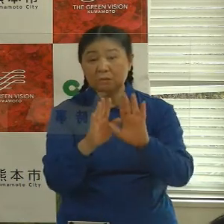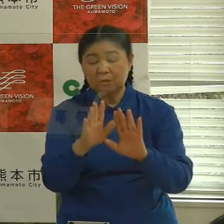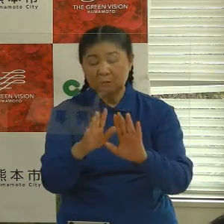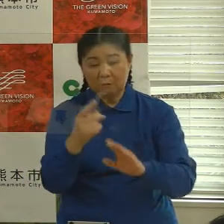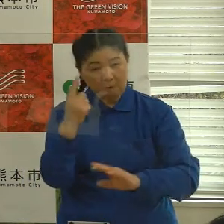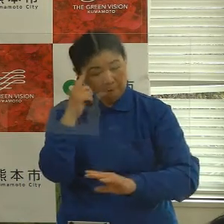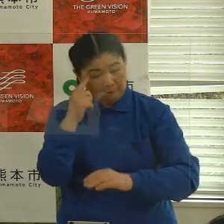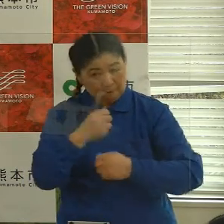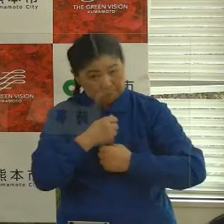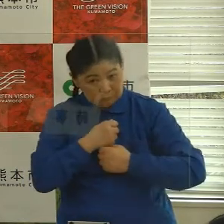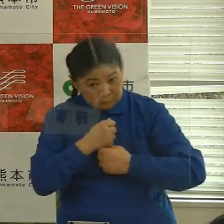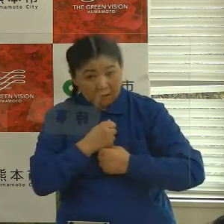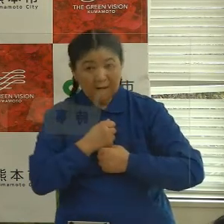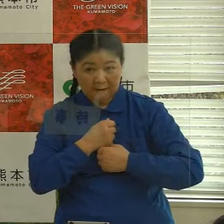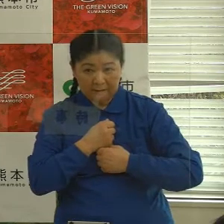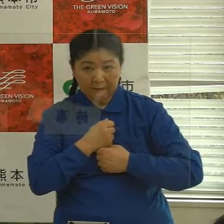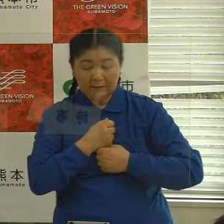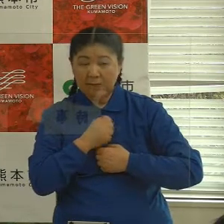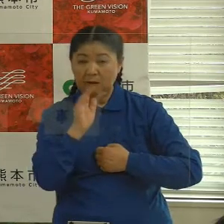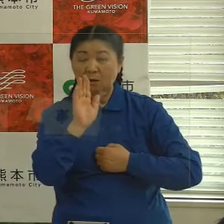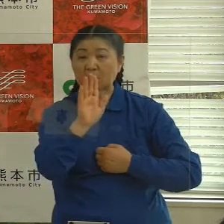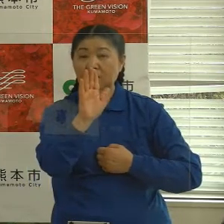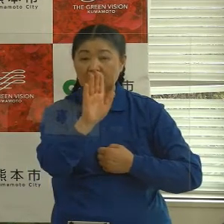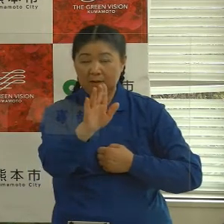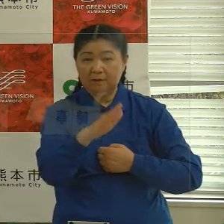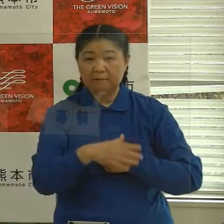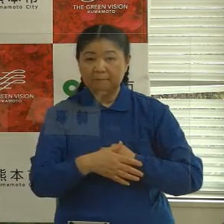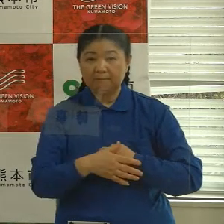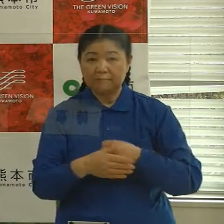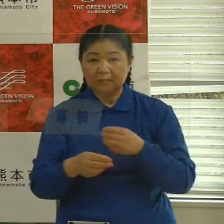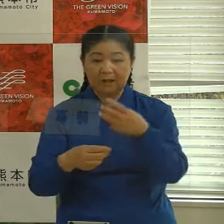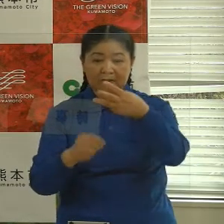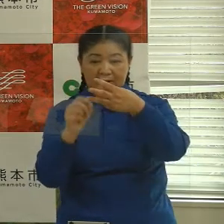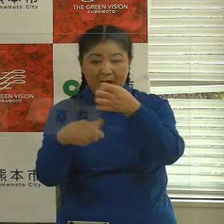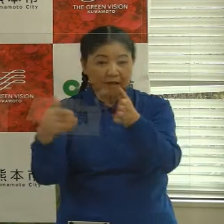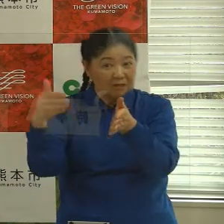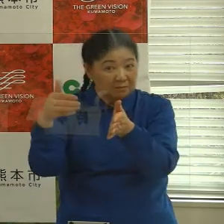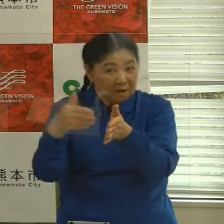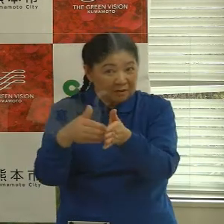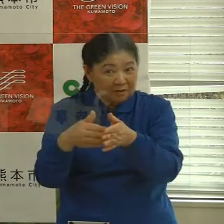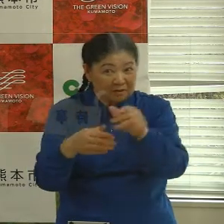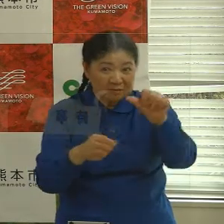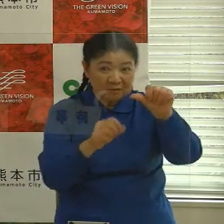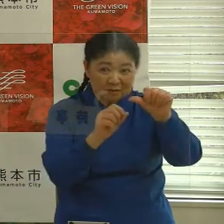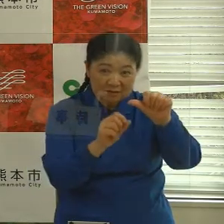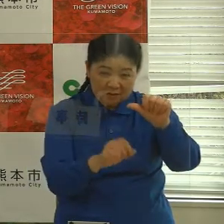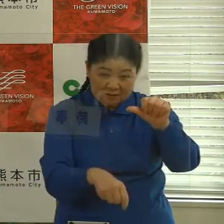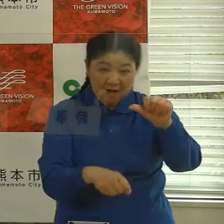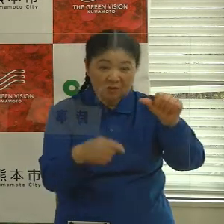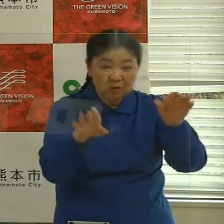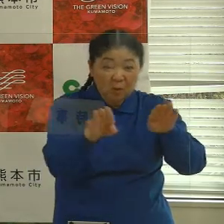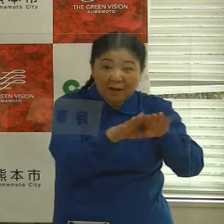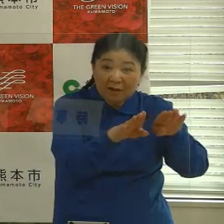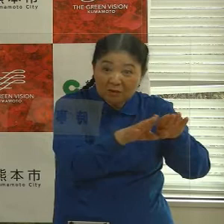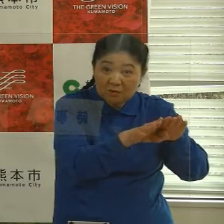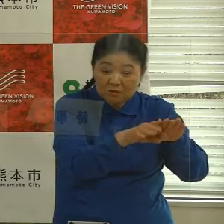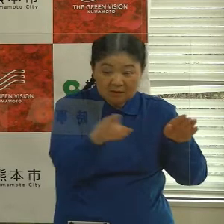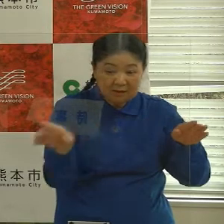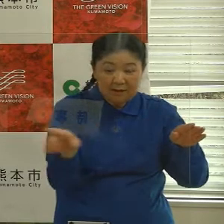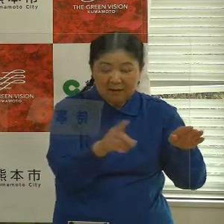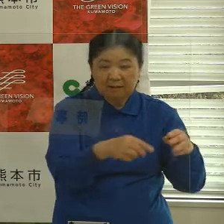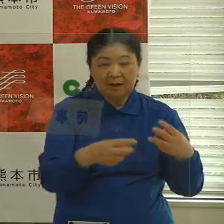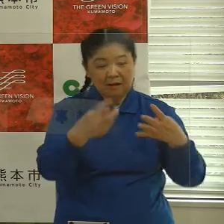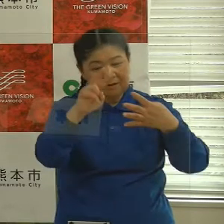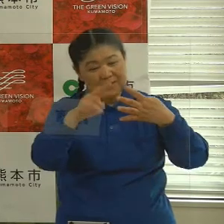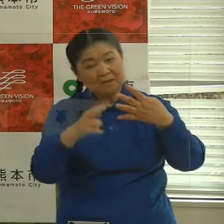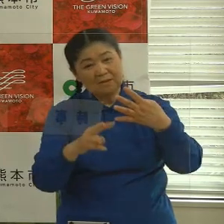意しながらですねこれからの年度末からですねまたゴールデンウィークにかけてということで、非常に季節も